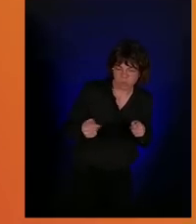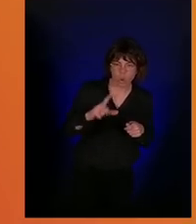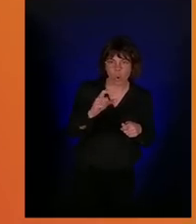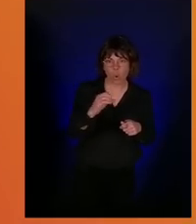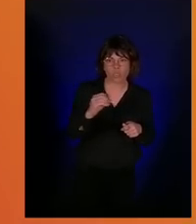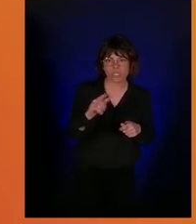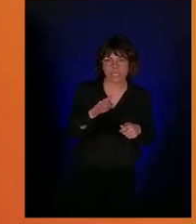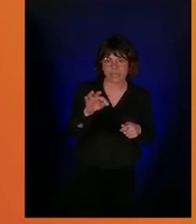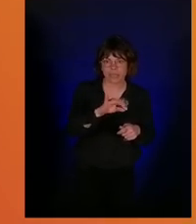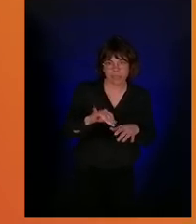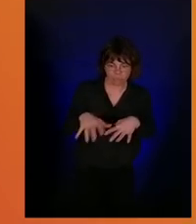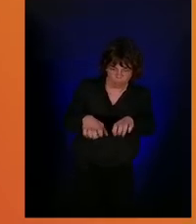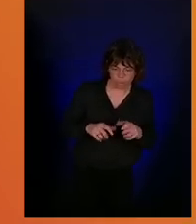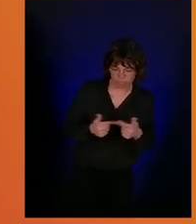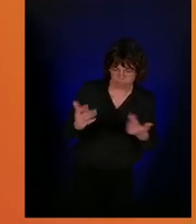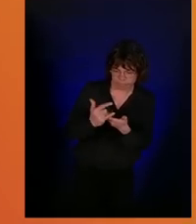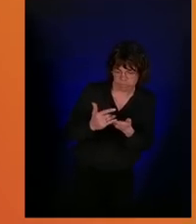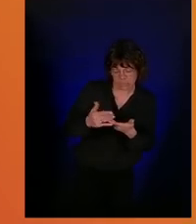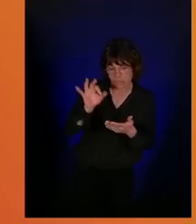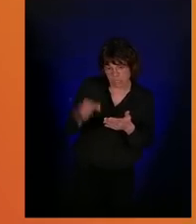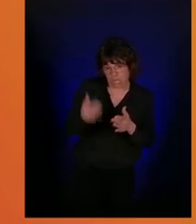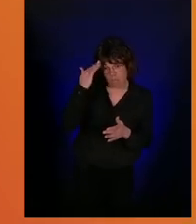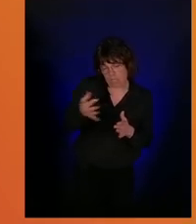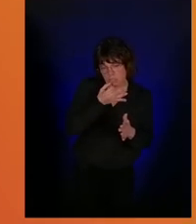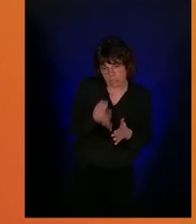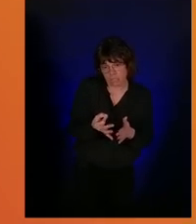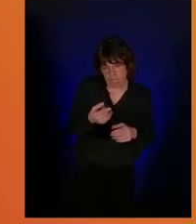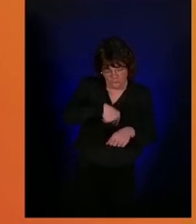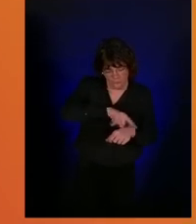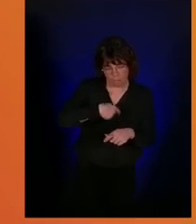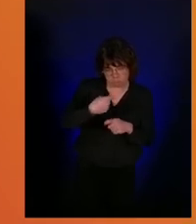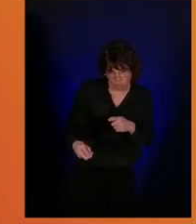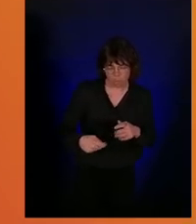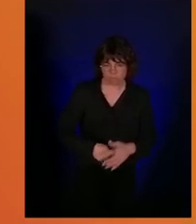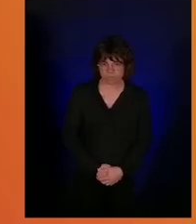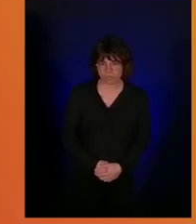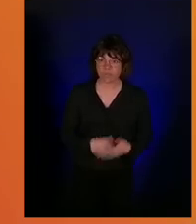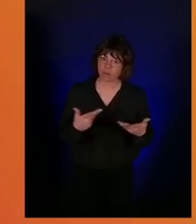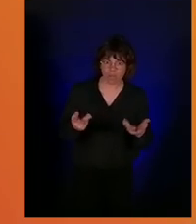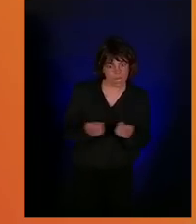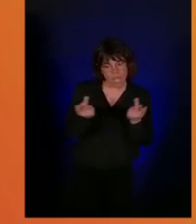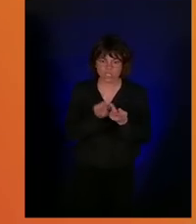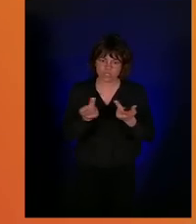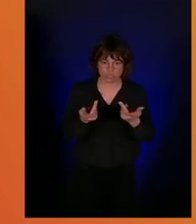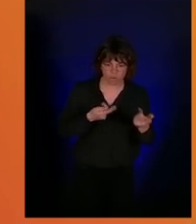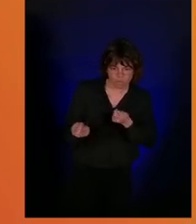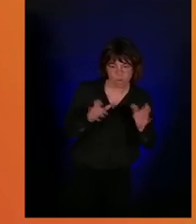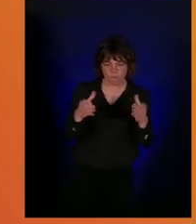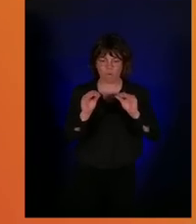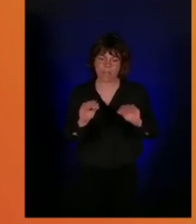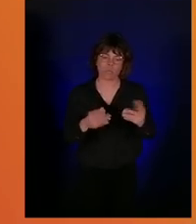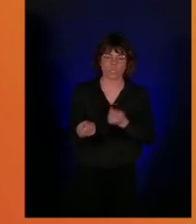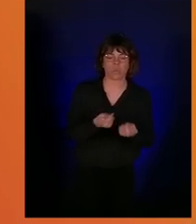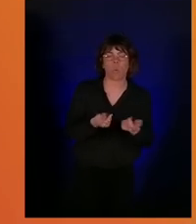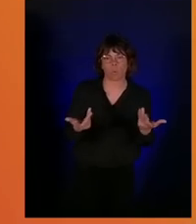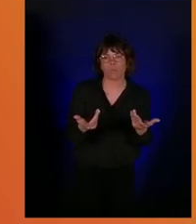cogiciel, courrier en tout genre. Parce qu'on ne va pas se le cacher, hein, on passe des heures et des heures pour tout ça. Ça allège pour la gestion des formations. Ça permet